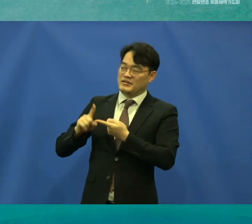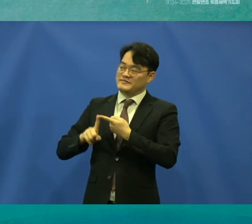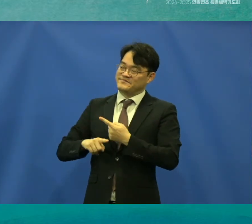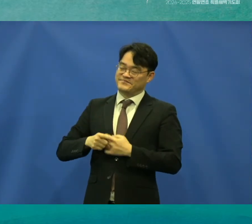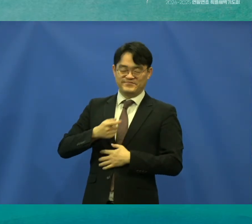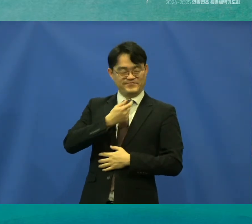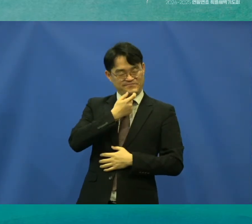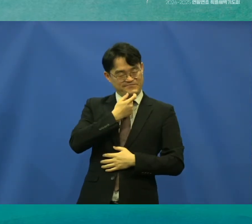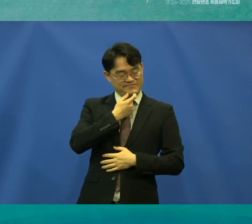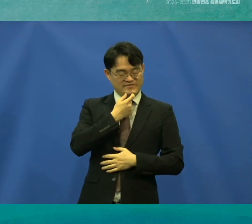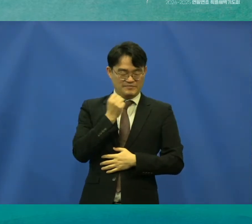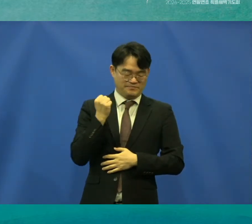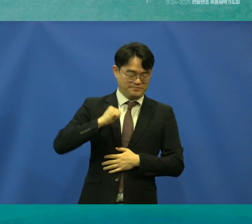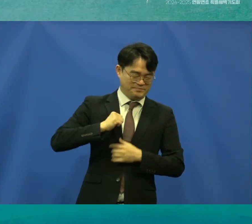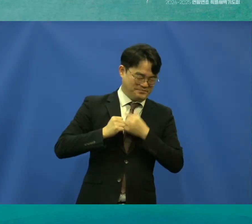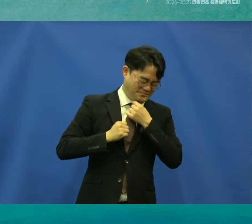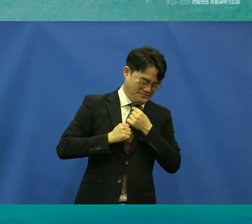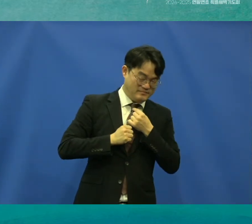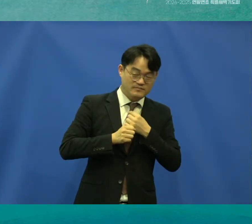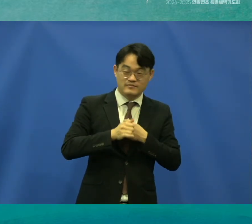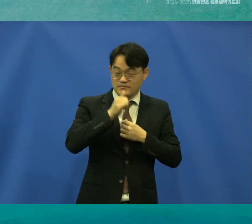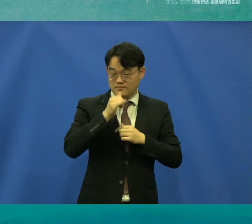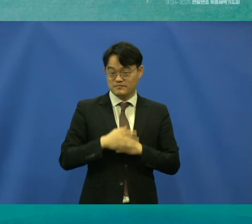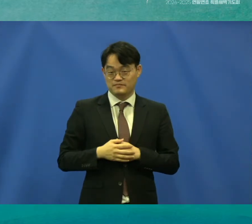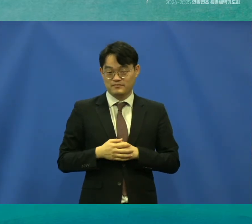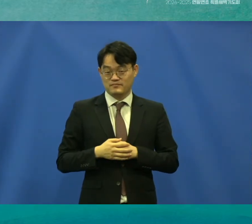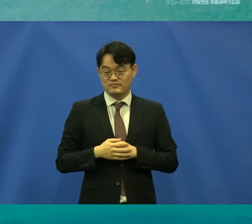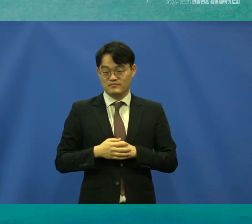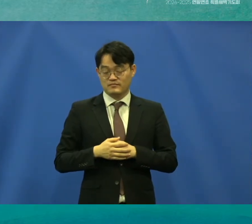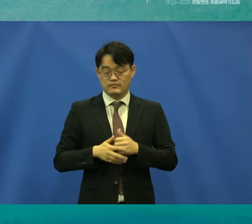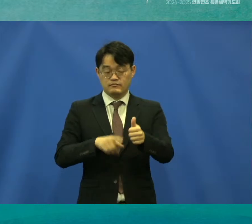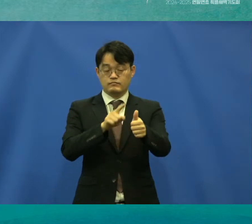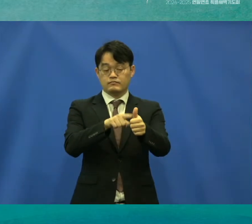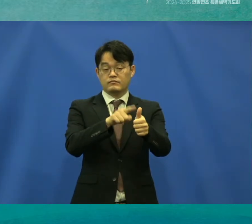때로는 그의 모습이 이방인의 수준에도 못 미쳐 보였습니다.